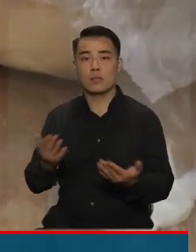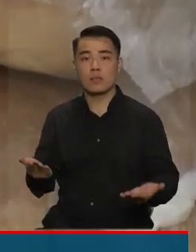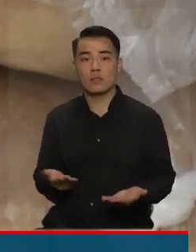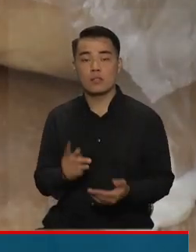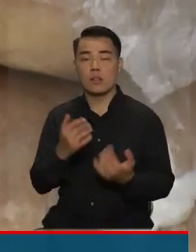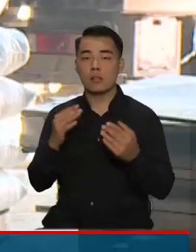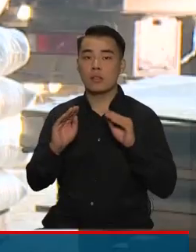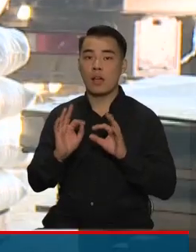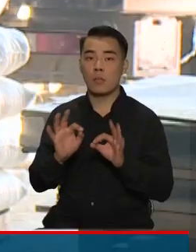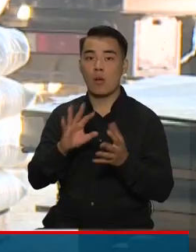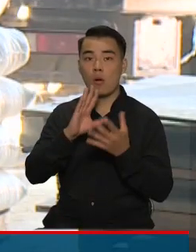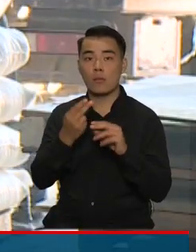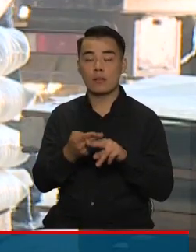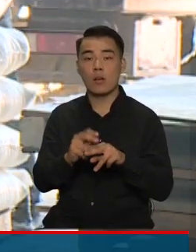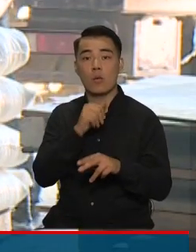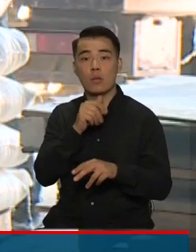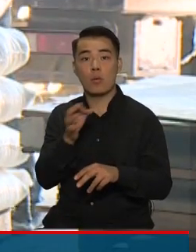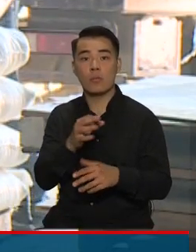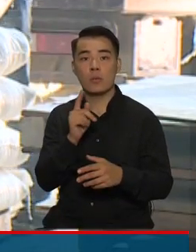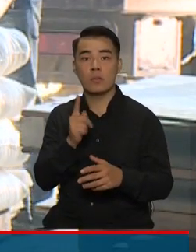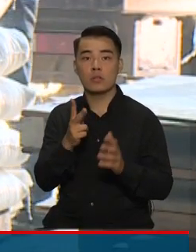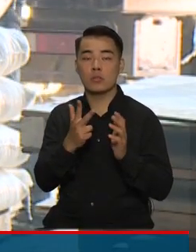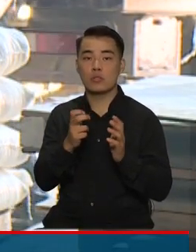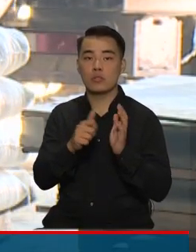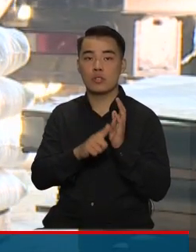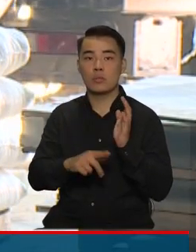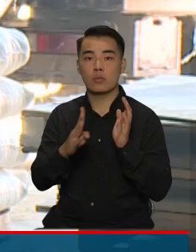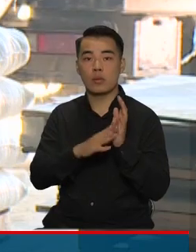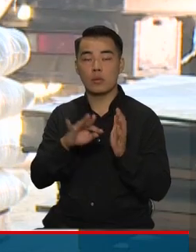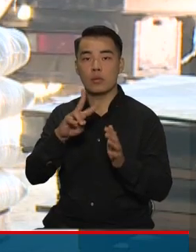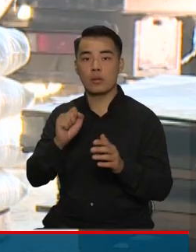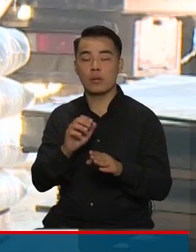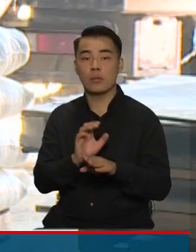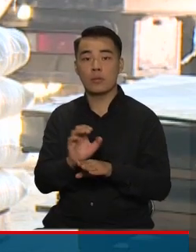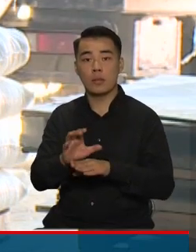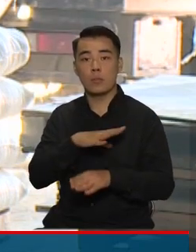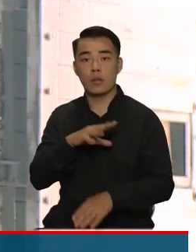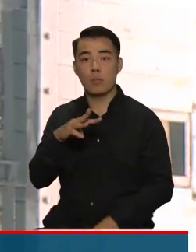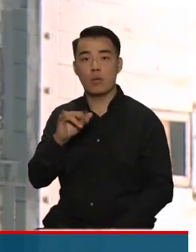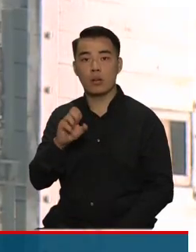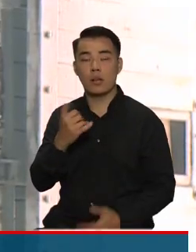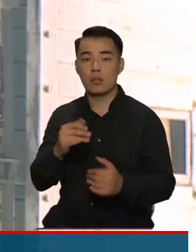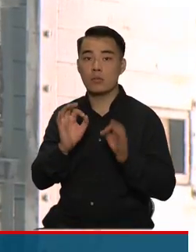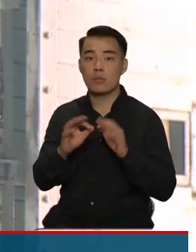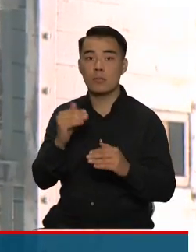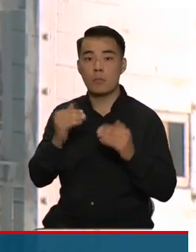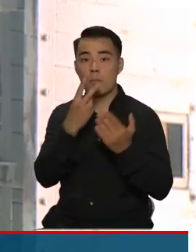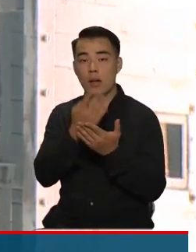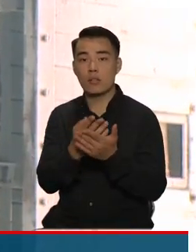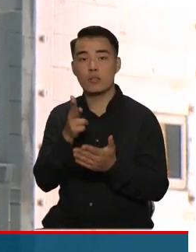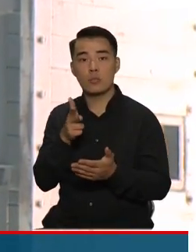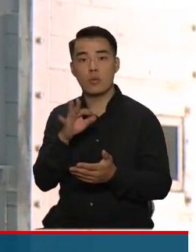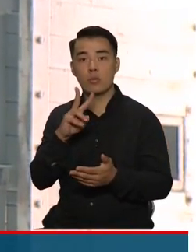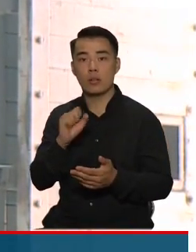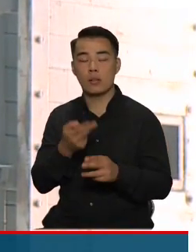тұстау мақсатында жуырда Қостанай облысынан 1379 тонна ұн жеткізілді. Жалпы тұрақтандыру қорында 3000